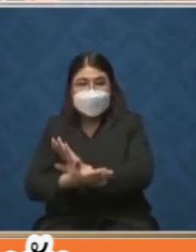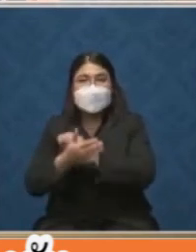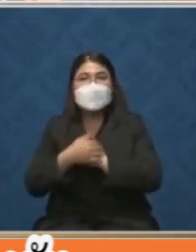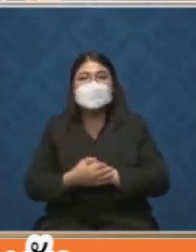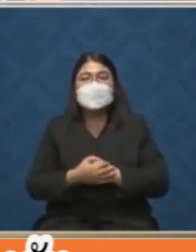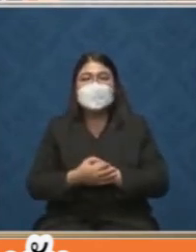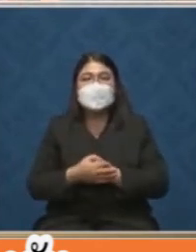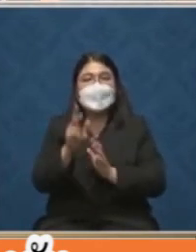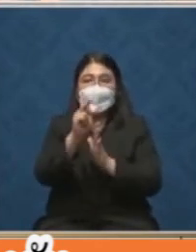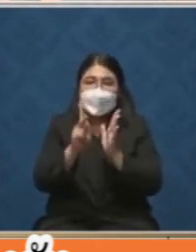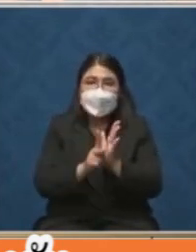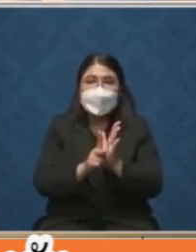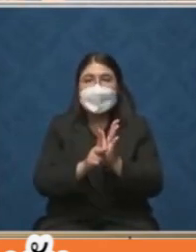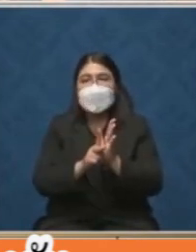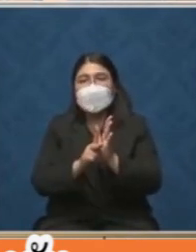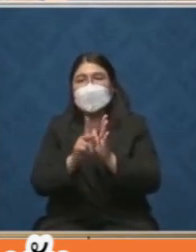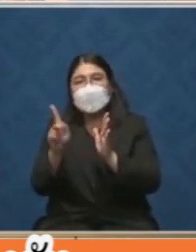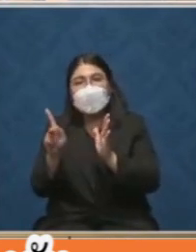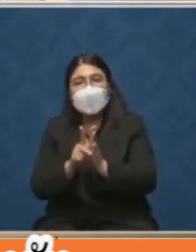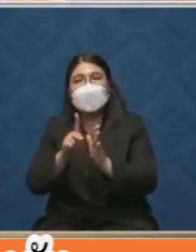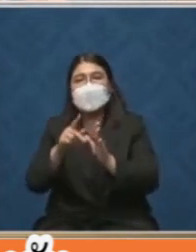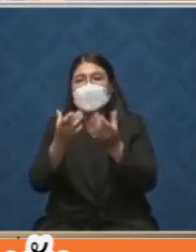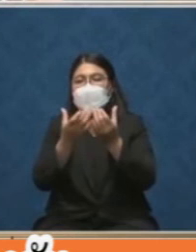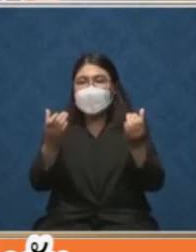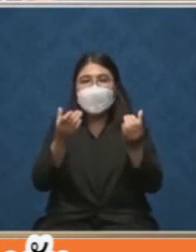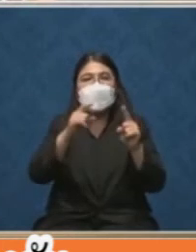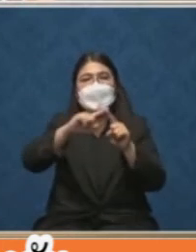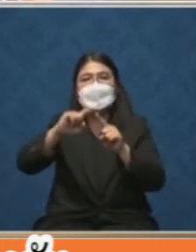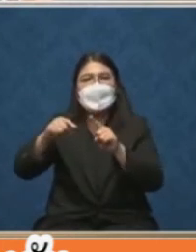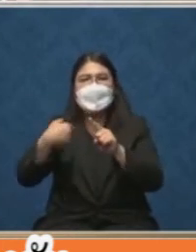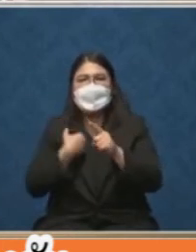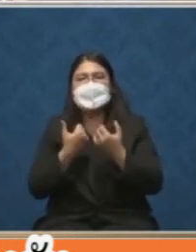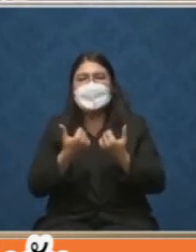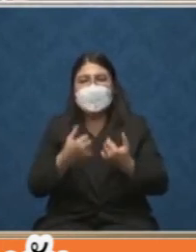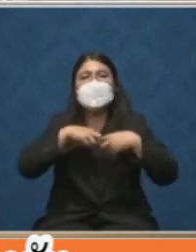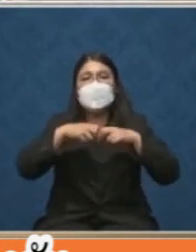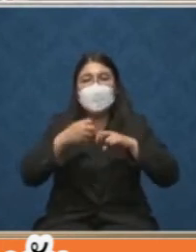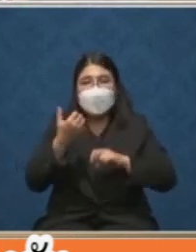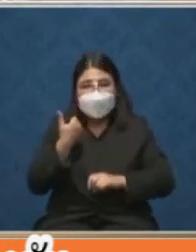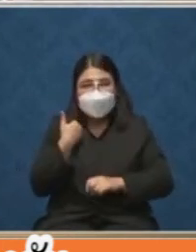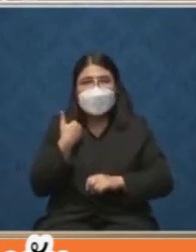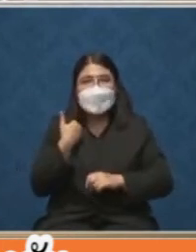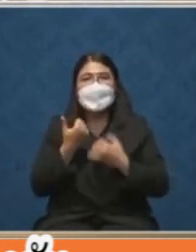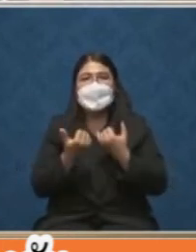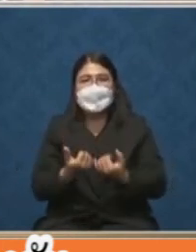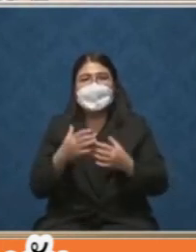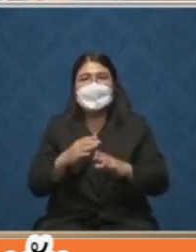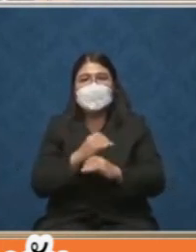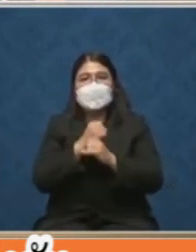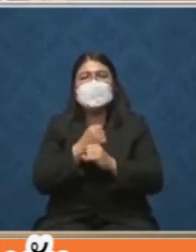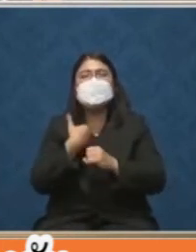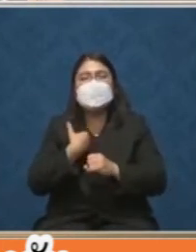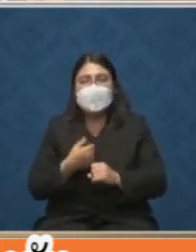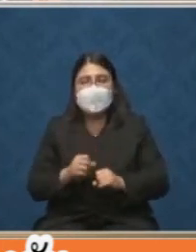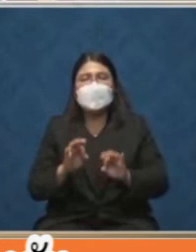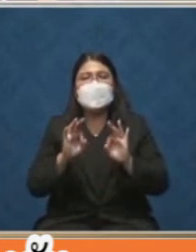้ไปออกสิถที่ใช้เสียงในการเลือกลัฐบาเปลี่ยเปลัฐบาลไม่พอ เขายังต้เปลี่ยนประเทศด้วยผ่านการเปลี่ยนโครงสร